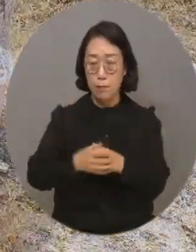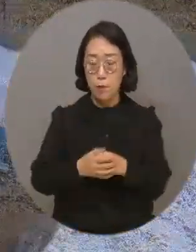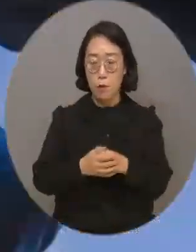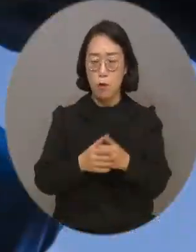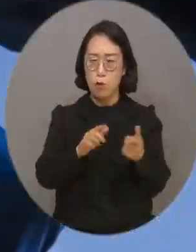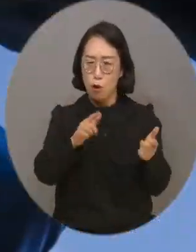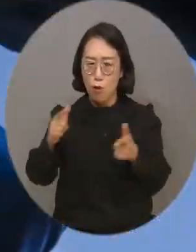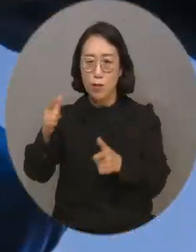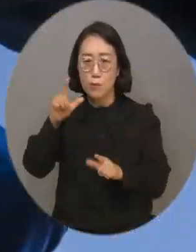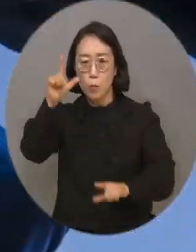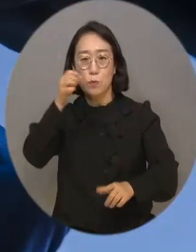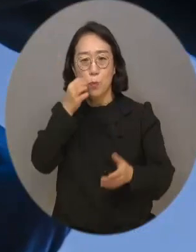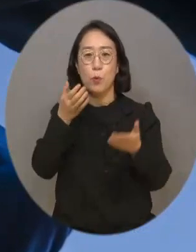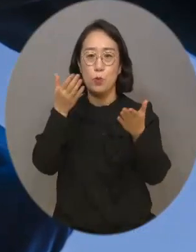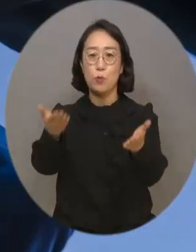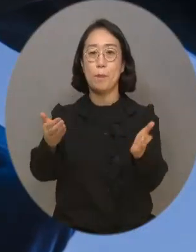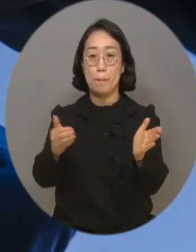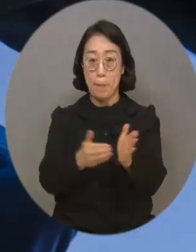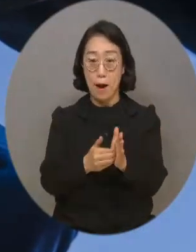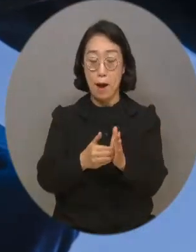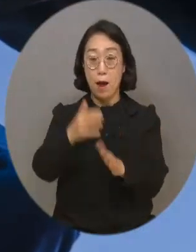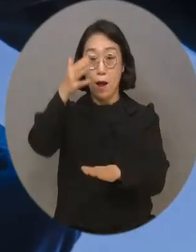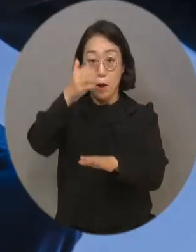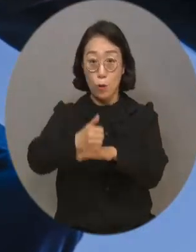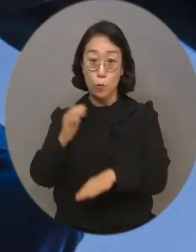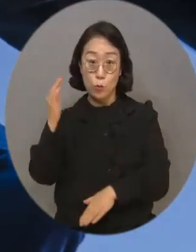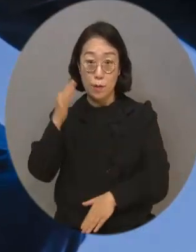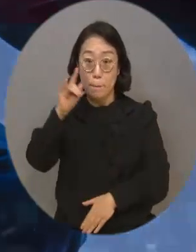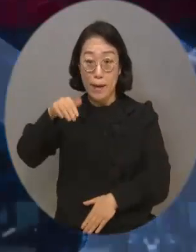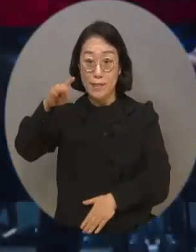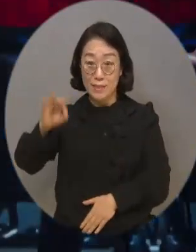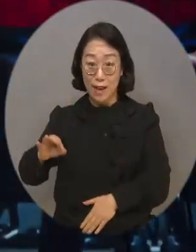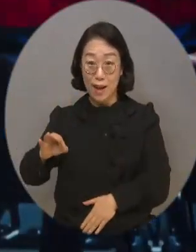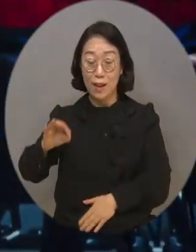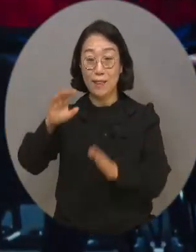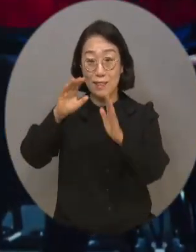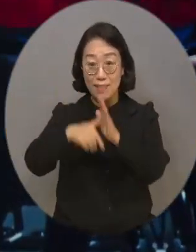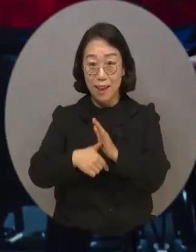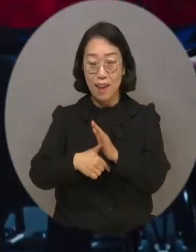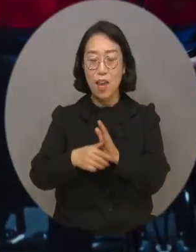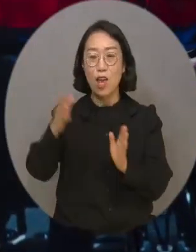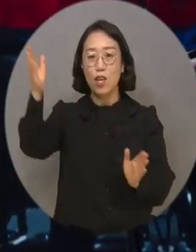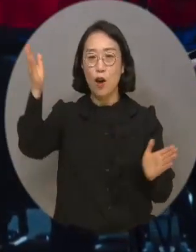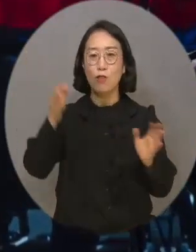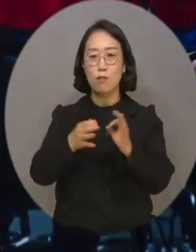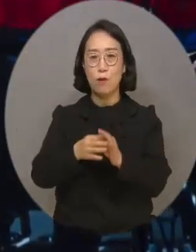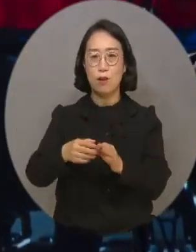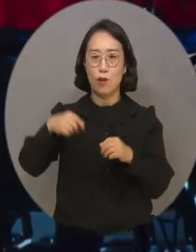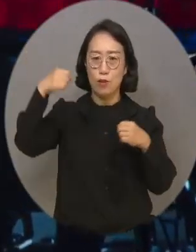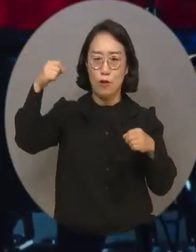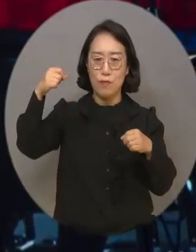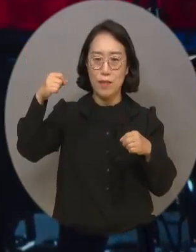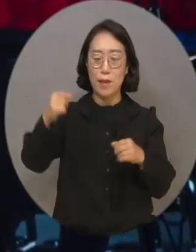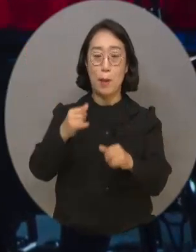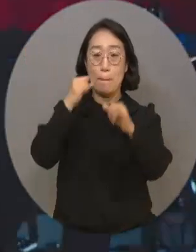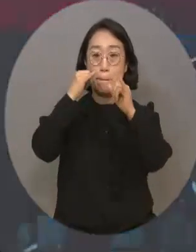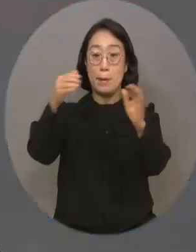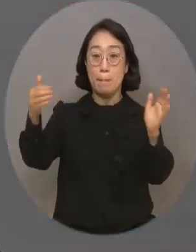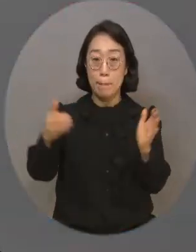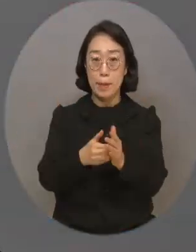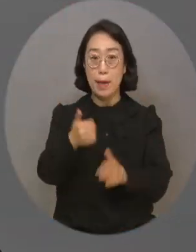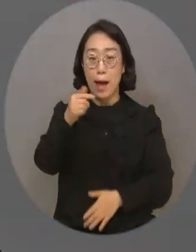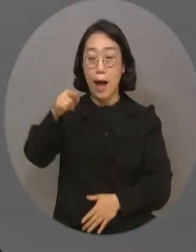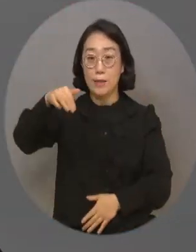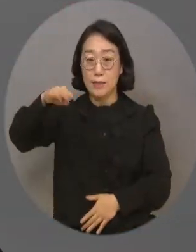대중들에게 선보였습니다. 그 결과 최근 열린 백상예술대상에서 연극부문 연기상을 수상하며 배우